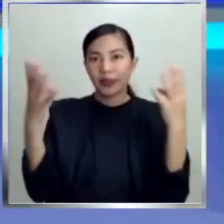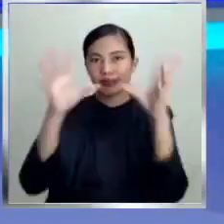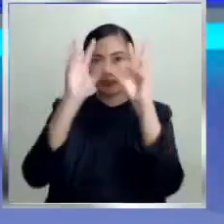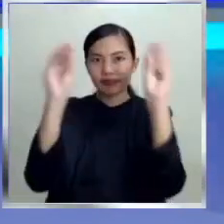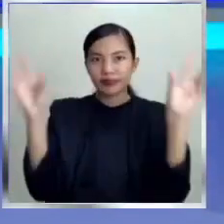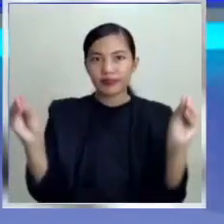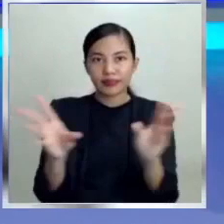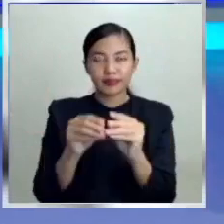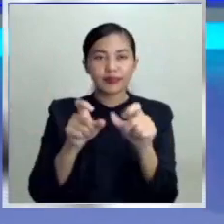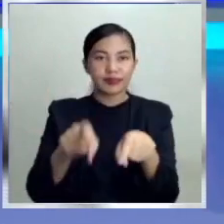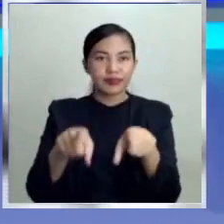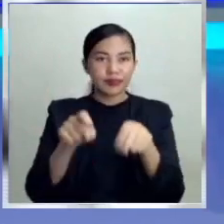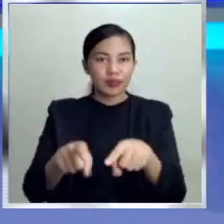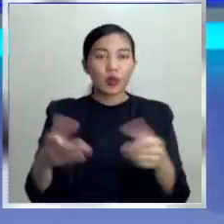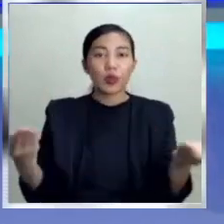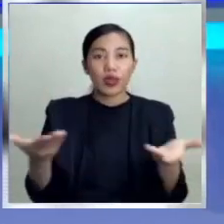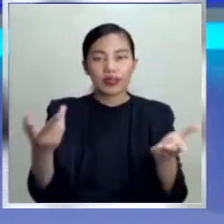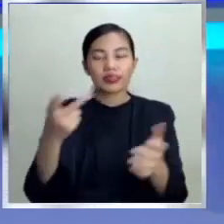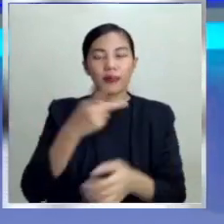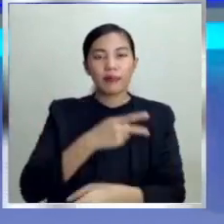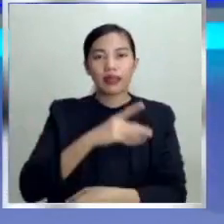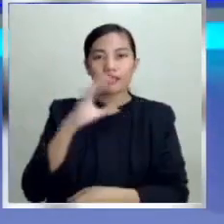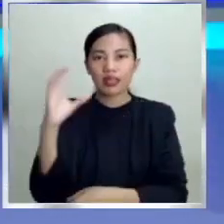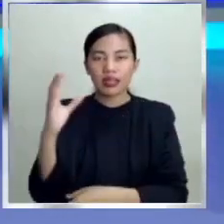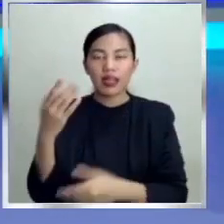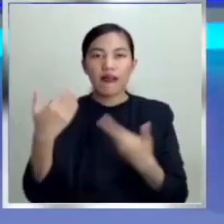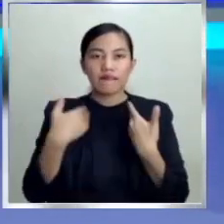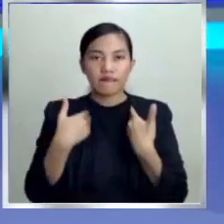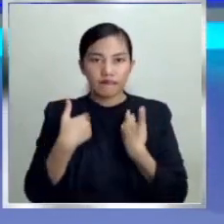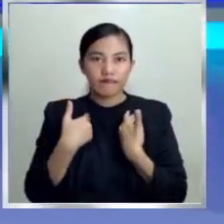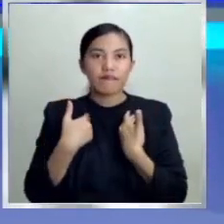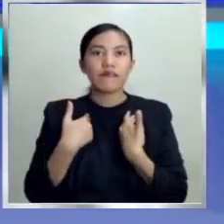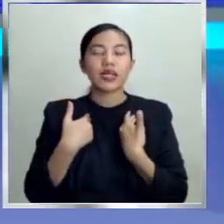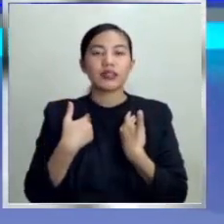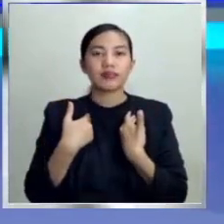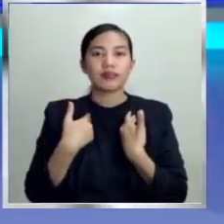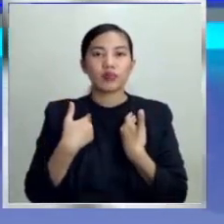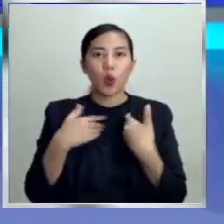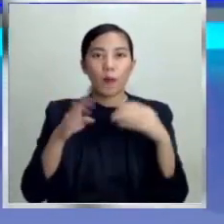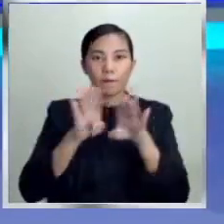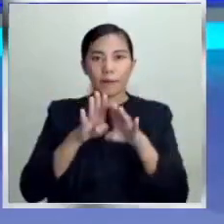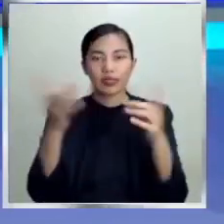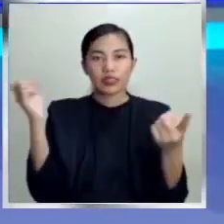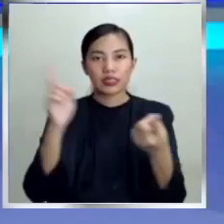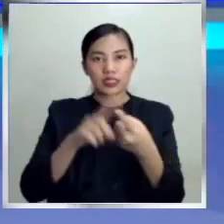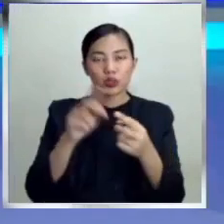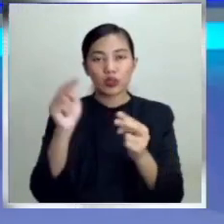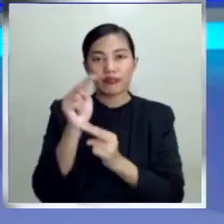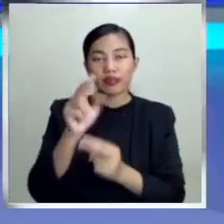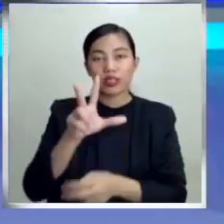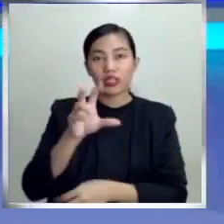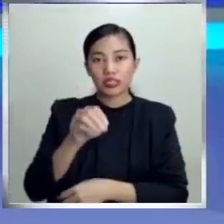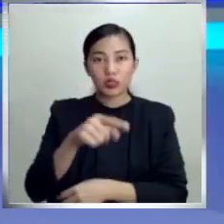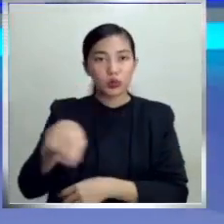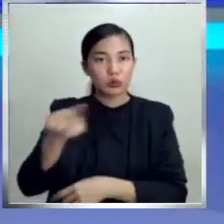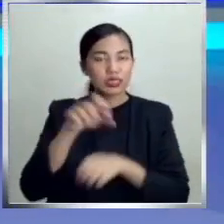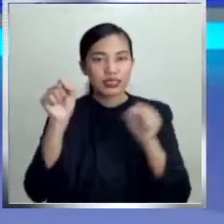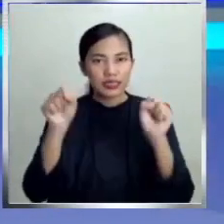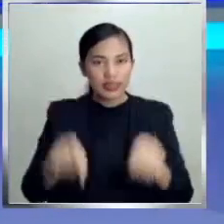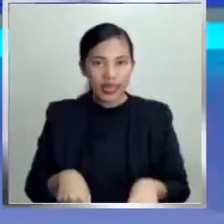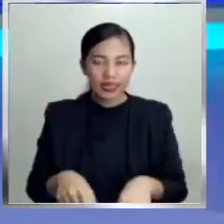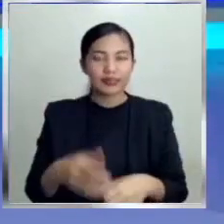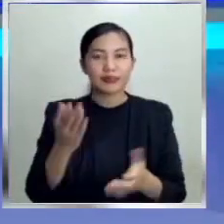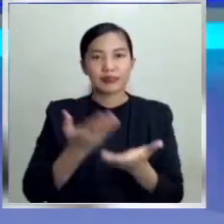sa Pasay ngayong araw. At bukas yan hanggang November 30 kung kailan pwede nyo ring imain ang